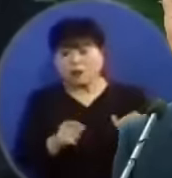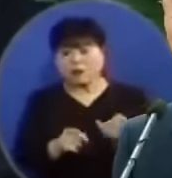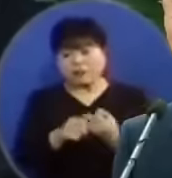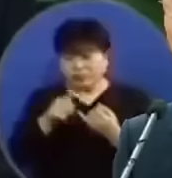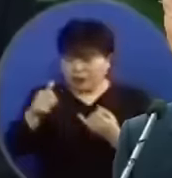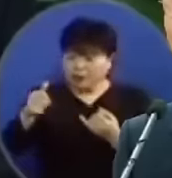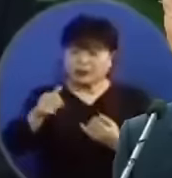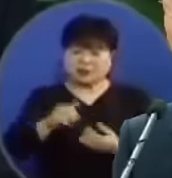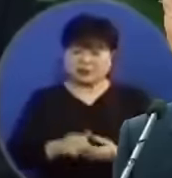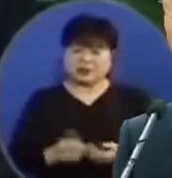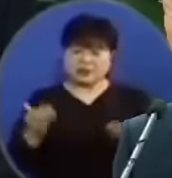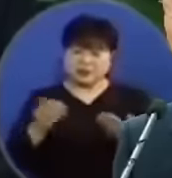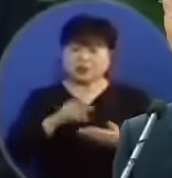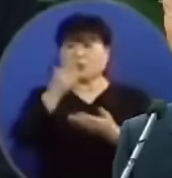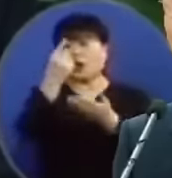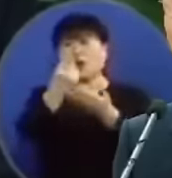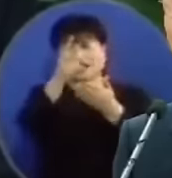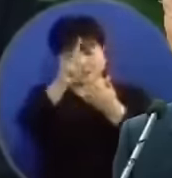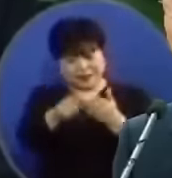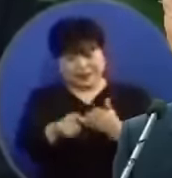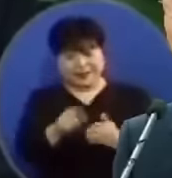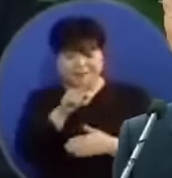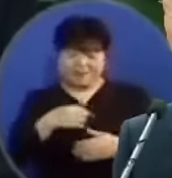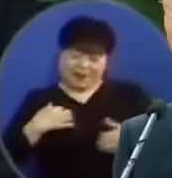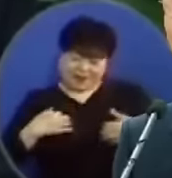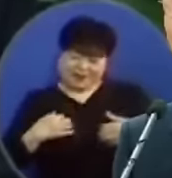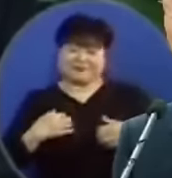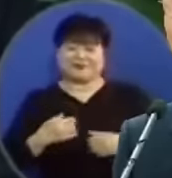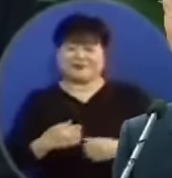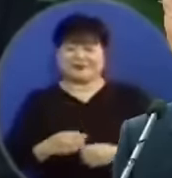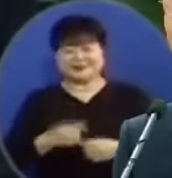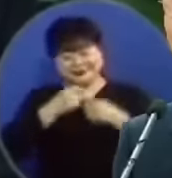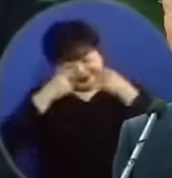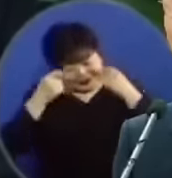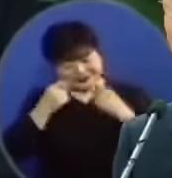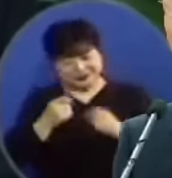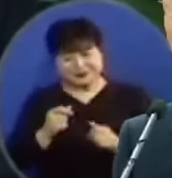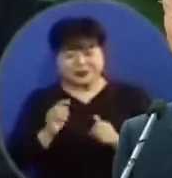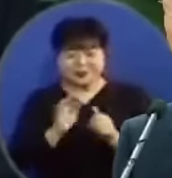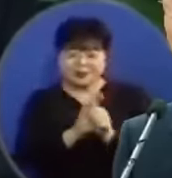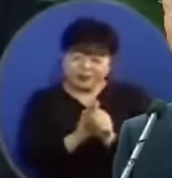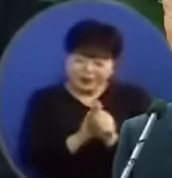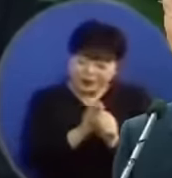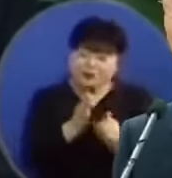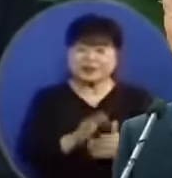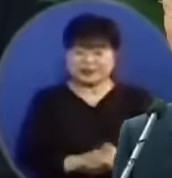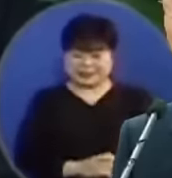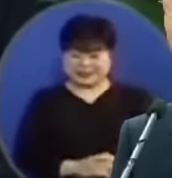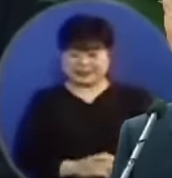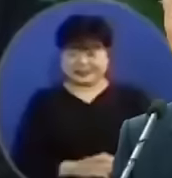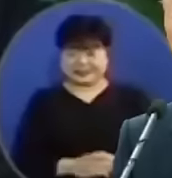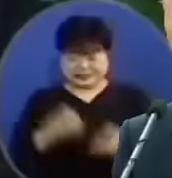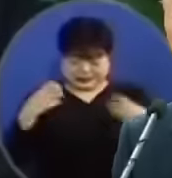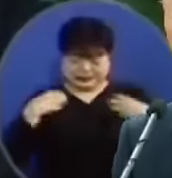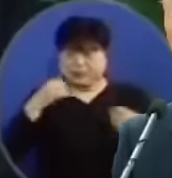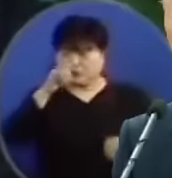남편이 직장에서 돌아오면 마음의 기쁨을 가지고 즐거움을 얻도록 해주는 것이 큰 의무와 책임인